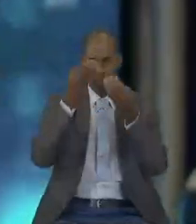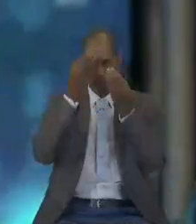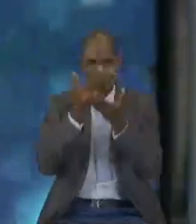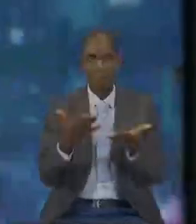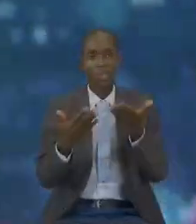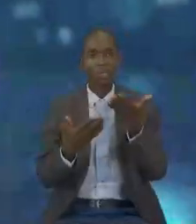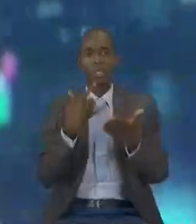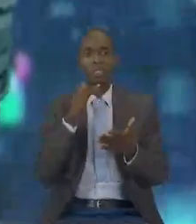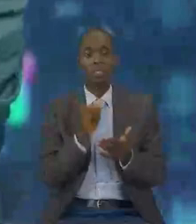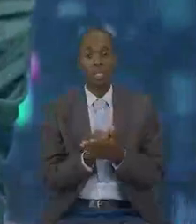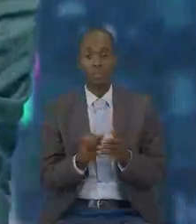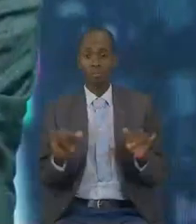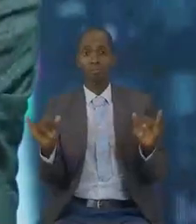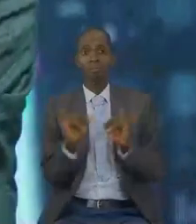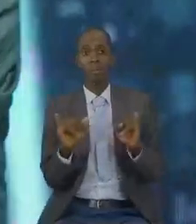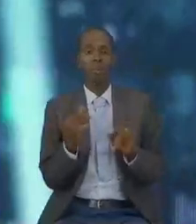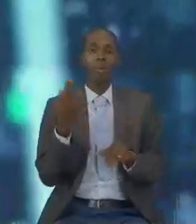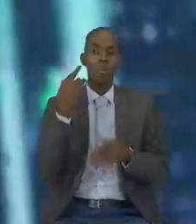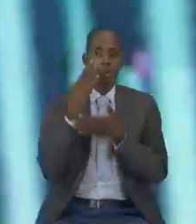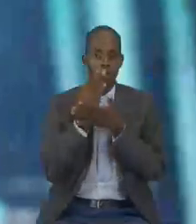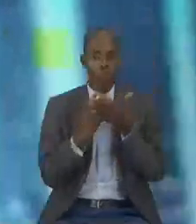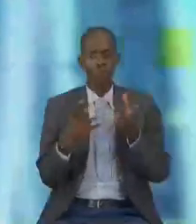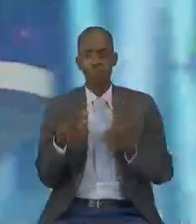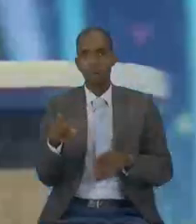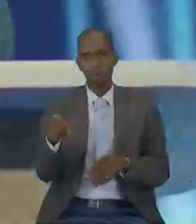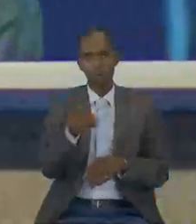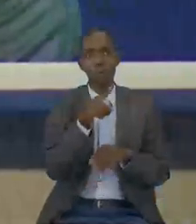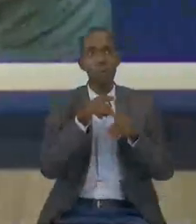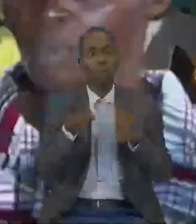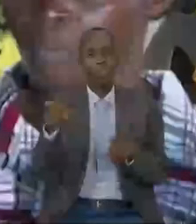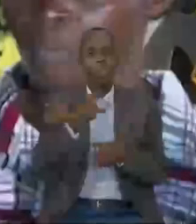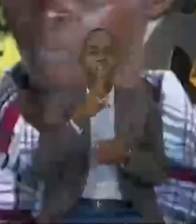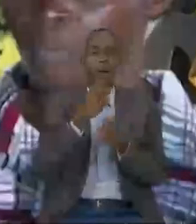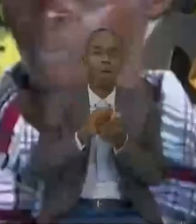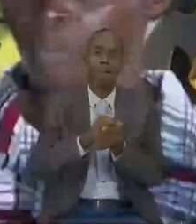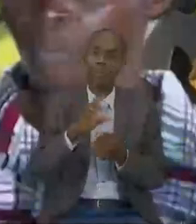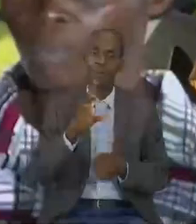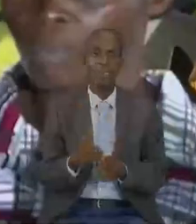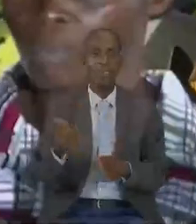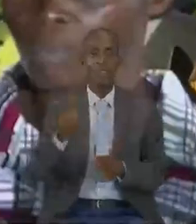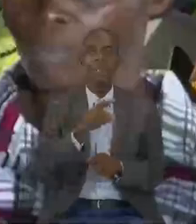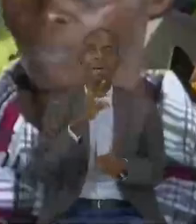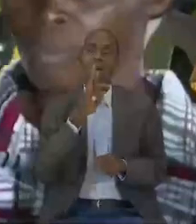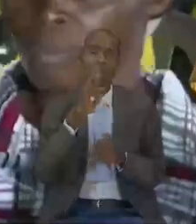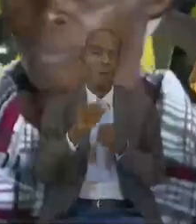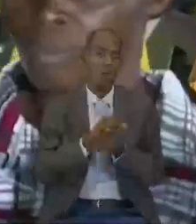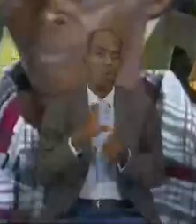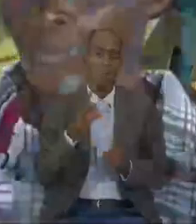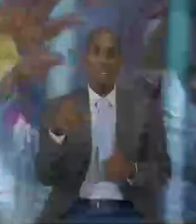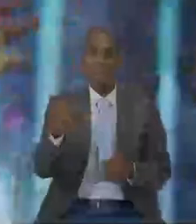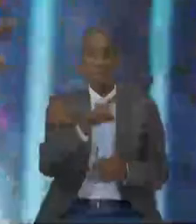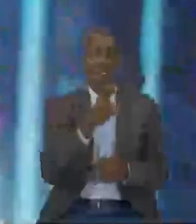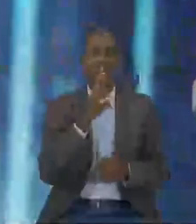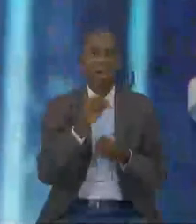voici la bonne nouvelle. Et il dit, et c'est là ce que vous étiez. quelques-uns de vous, mais vous avez été lavés, mais vous avez